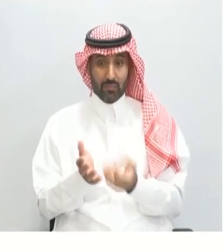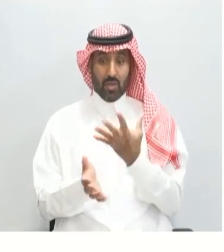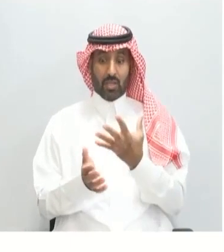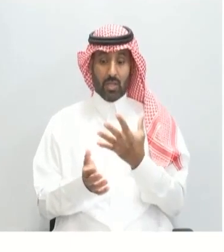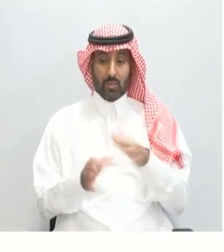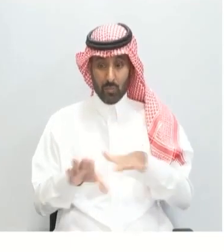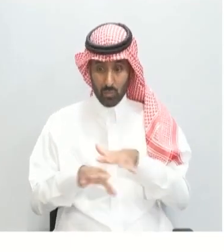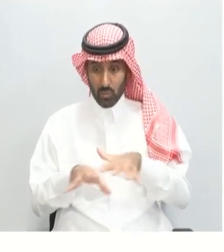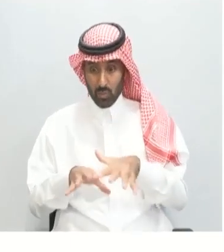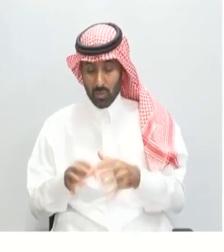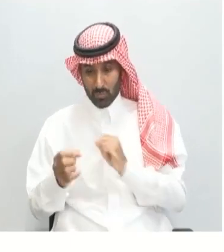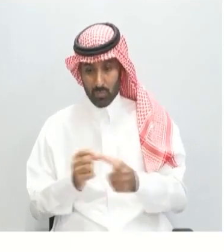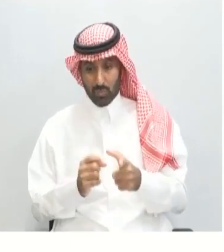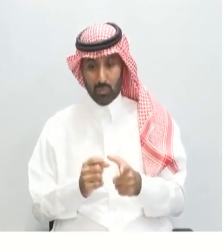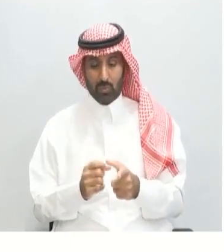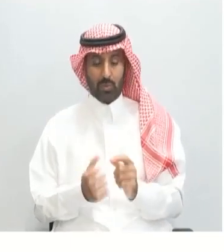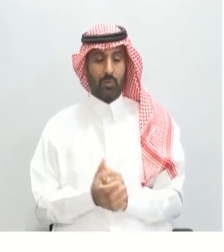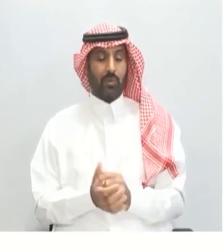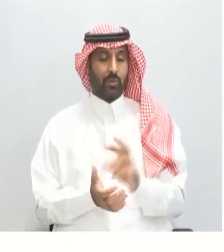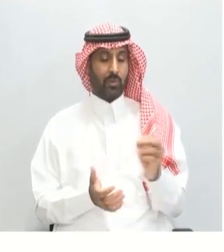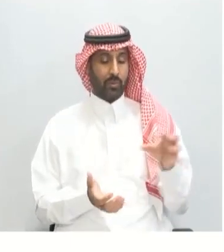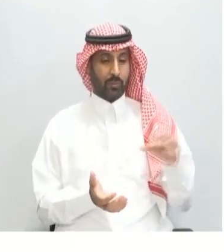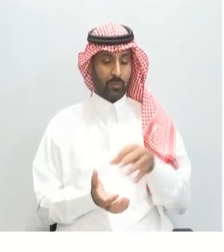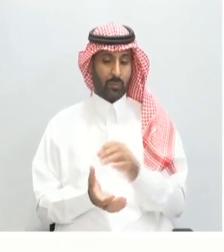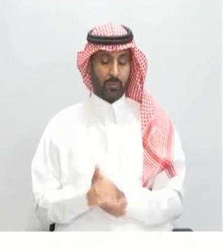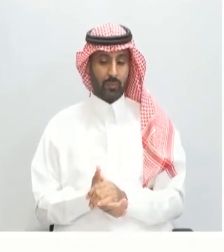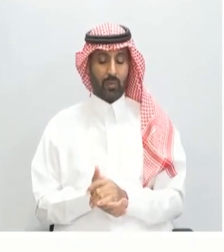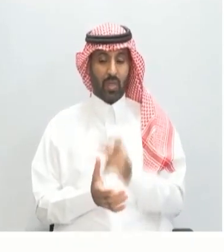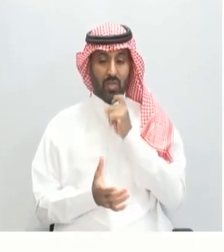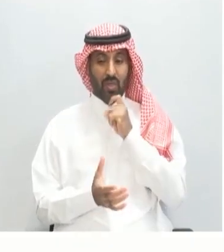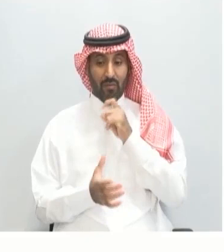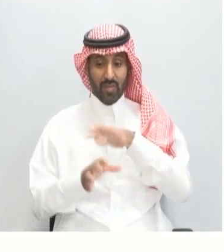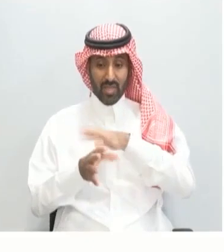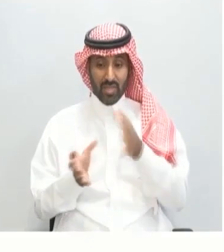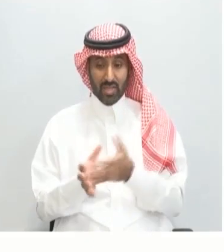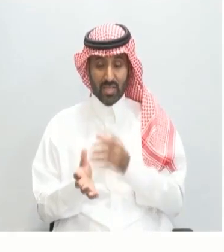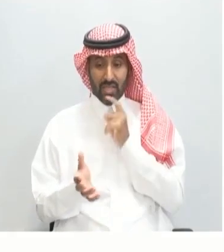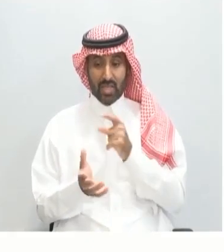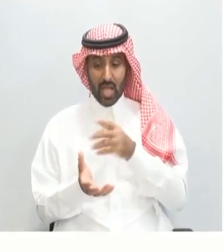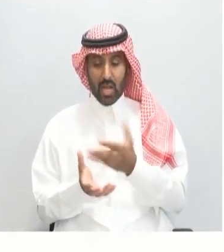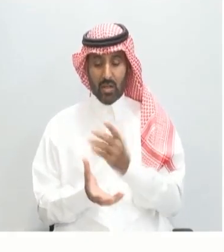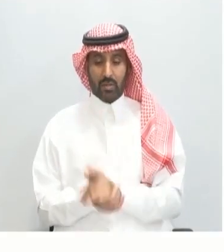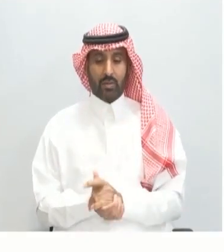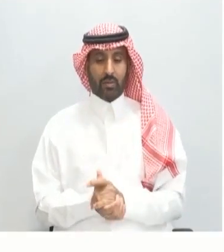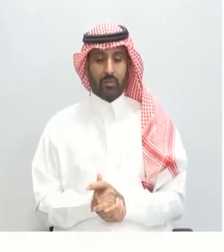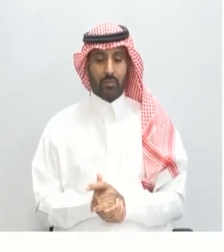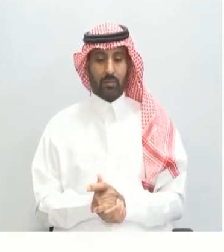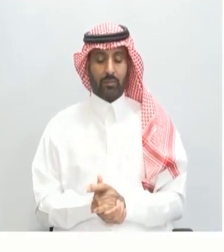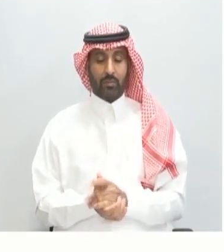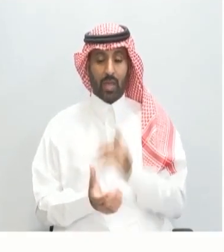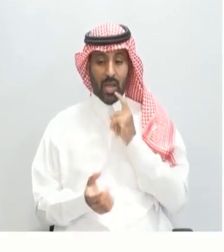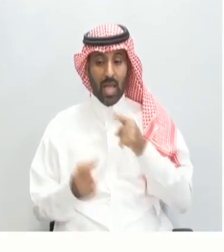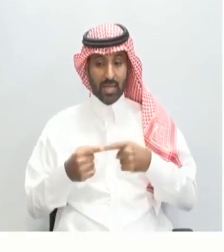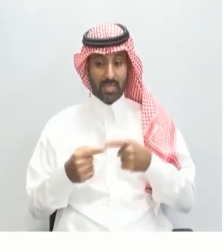وعمليات سريعه هي مناطق ماذا الضعف في القشره الارضيه على